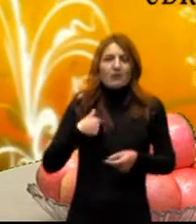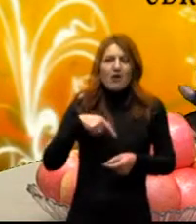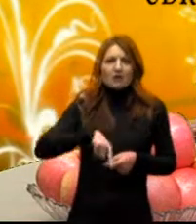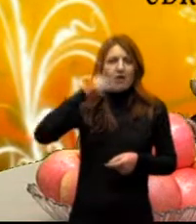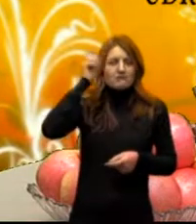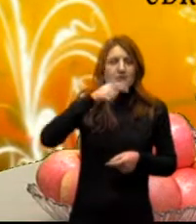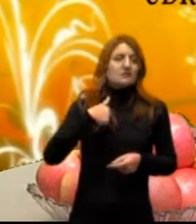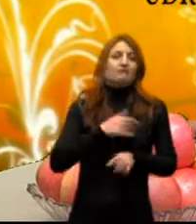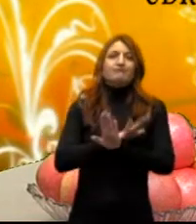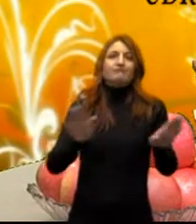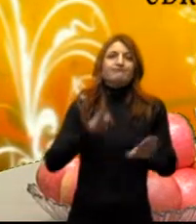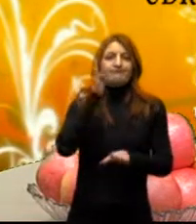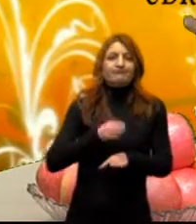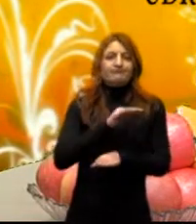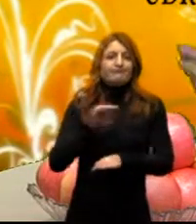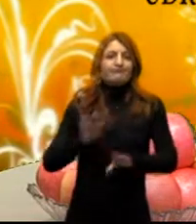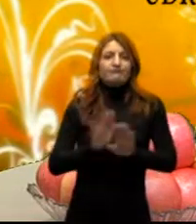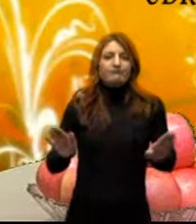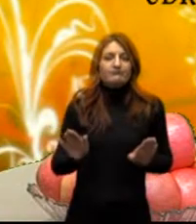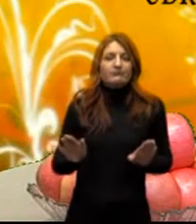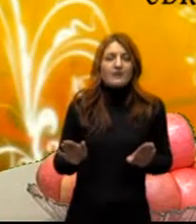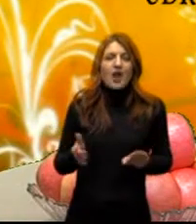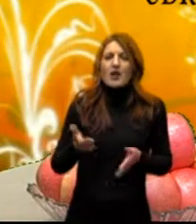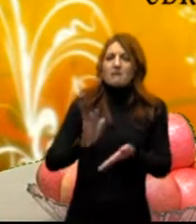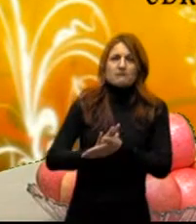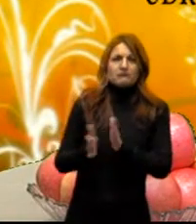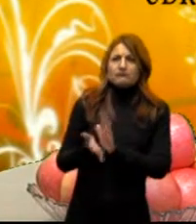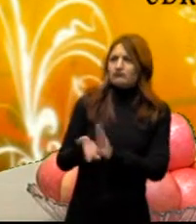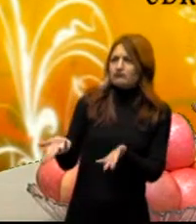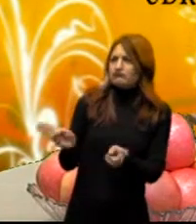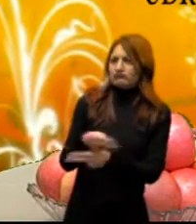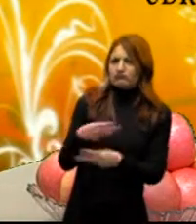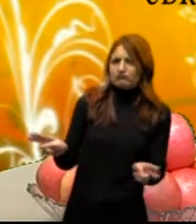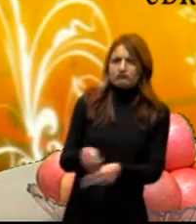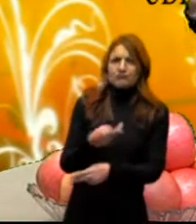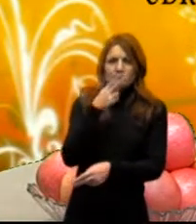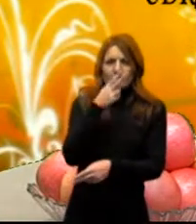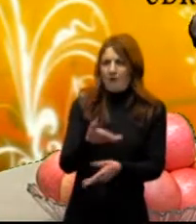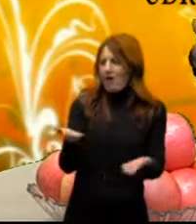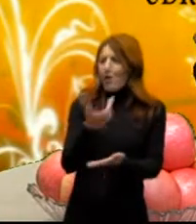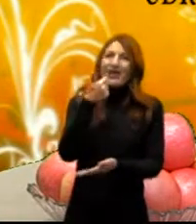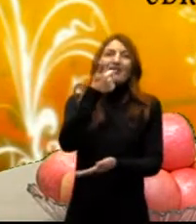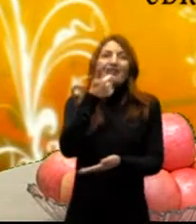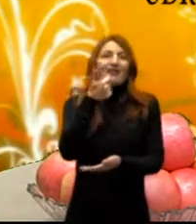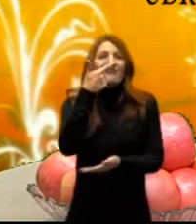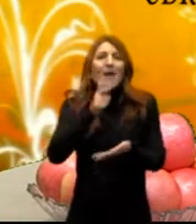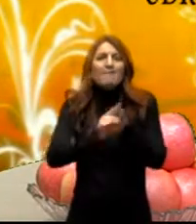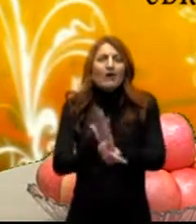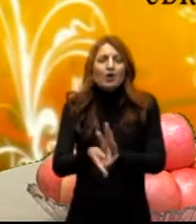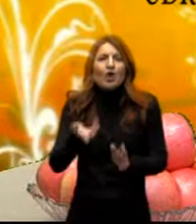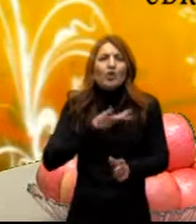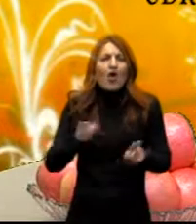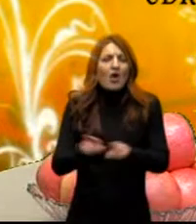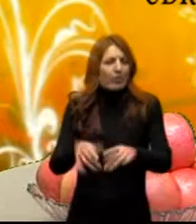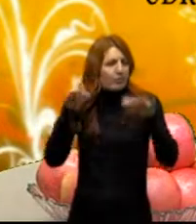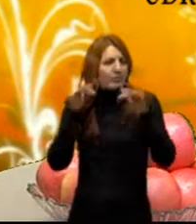da sam gotova. Međutim, suprug mi nije povjerovao da je to nešto. On je mislio da je nemoguće da se u minuti, u dvije minute dobije takva silna